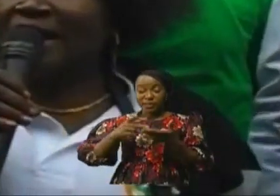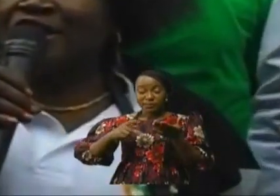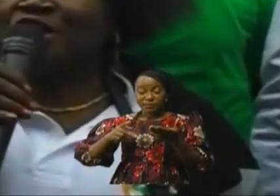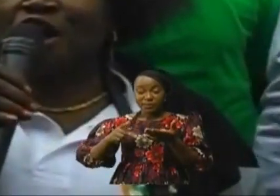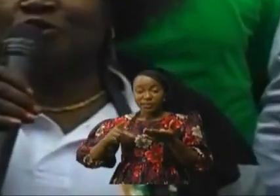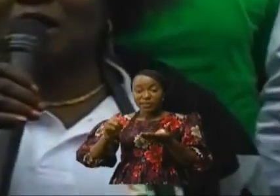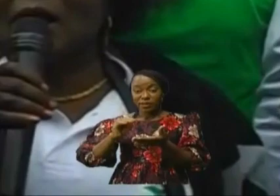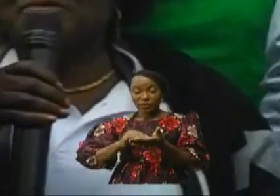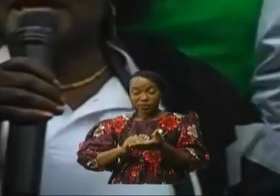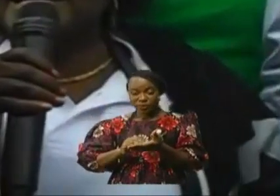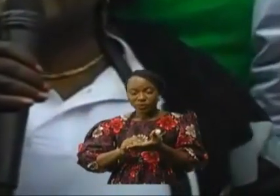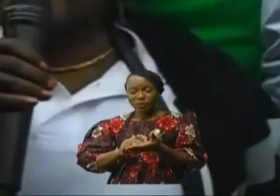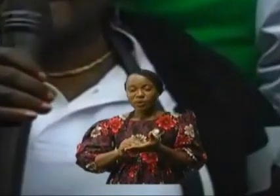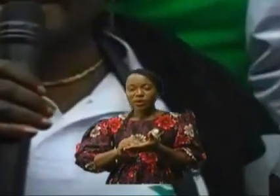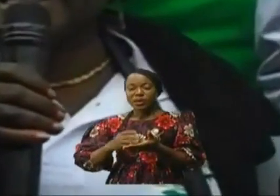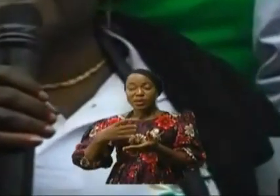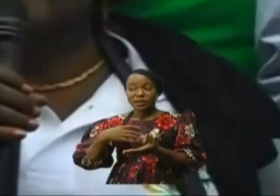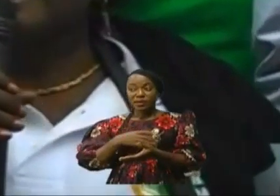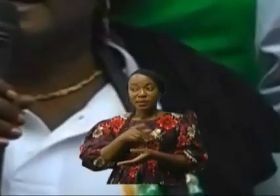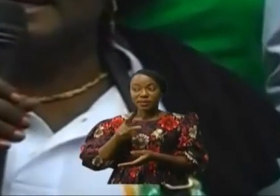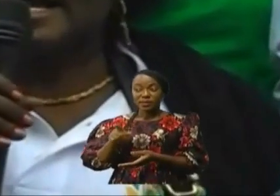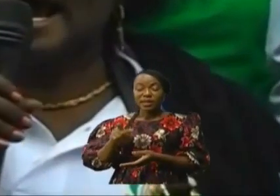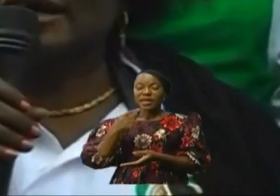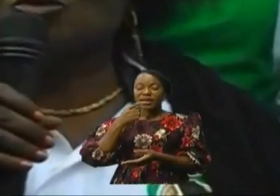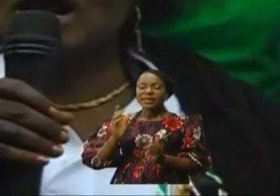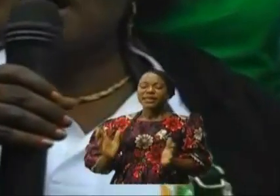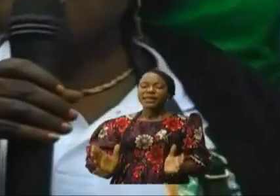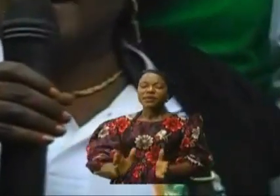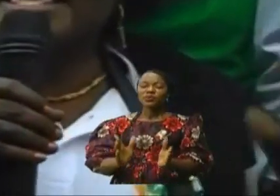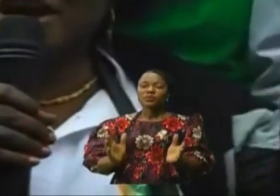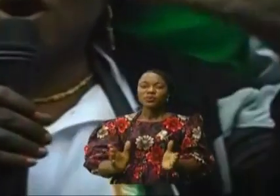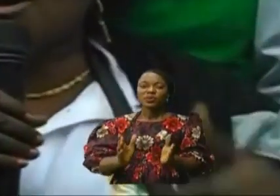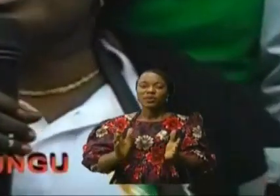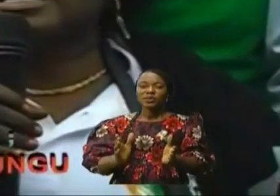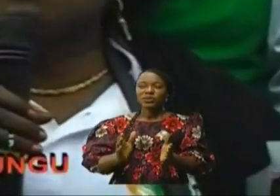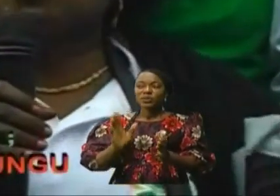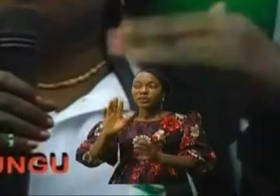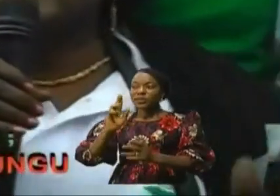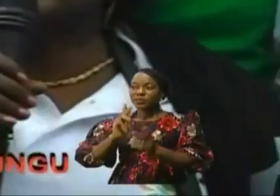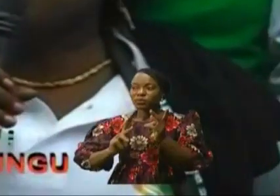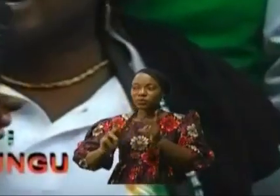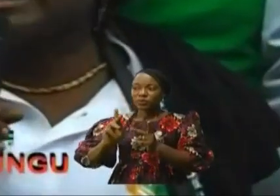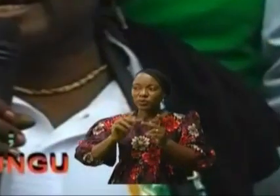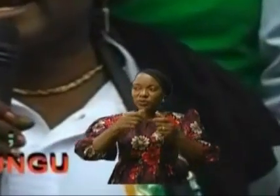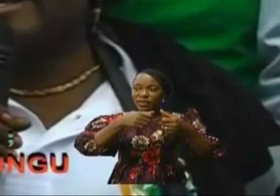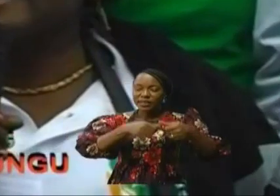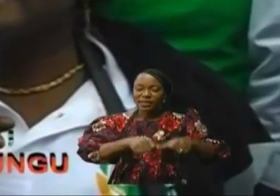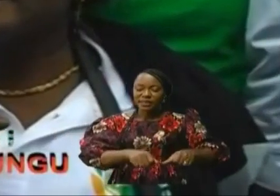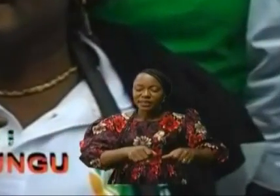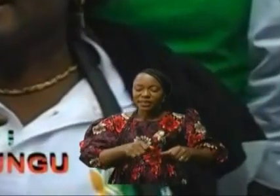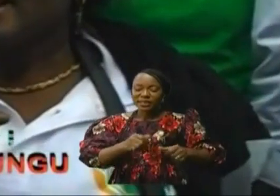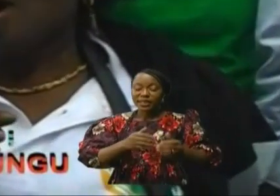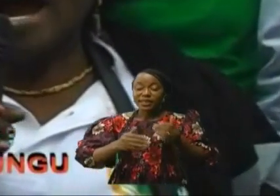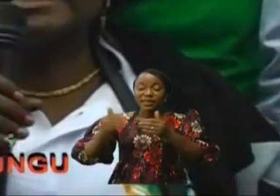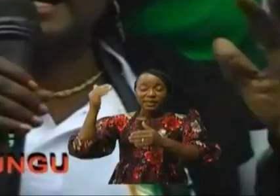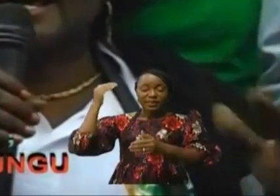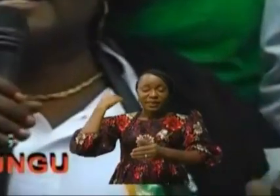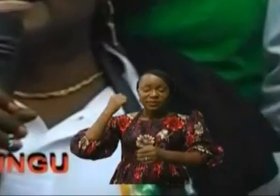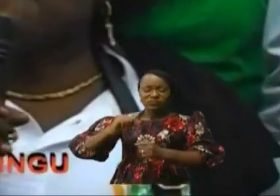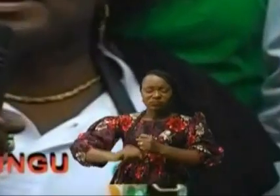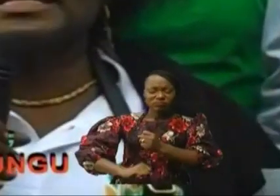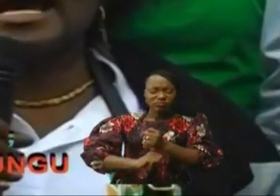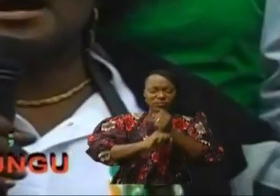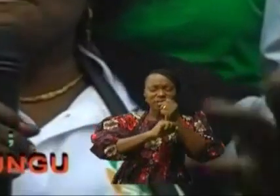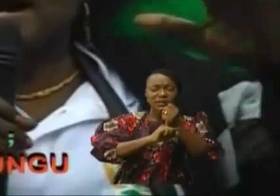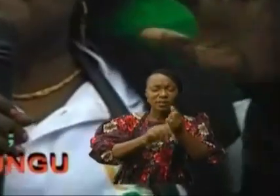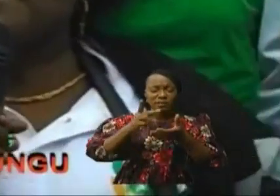Et Madame Marie-Claire Bangwele encourage cette population à rester toujours derrière ses partis politiques